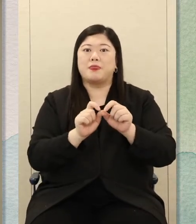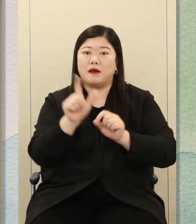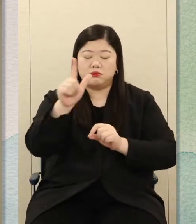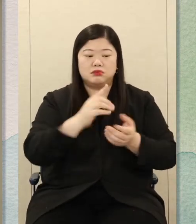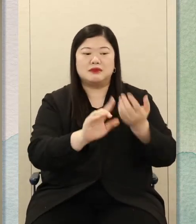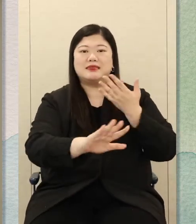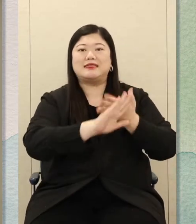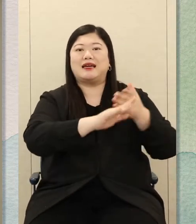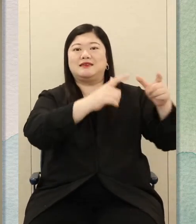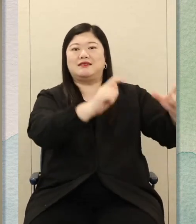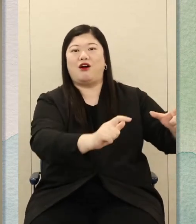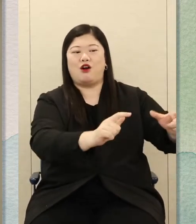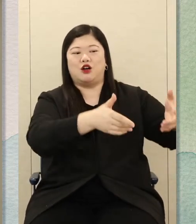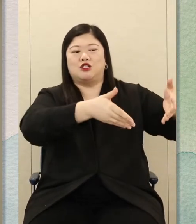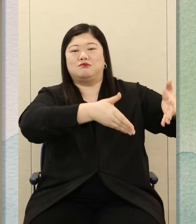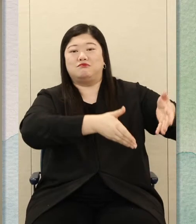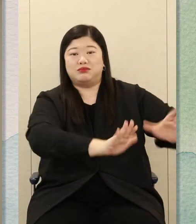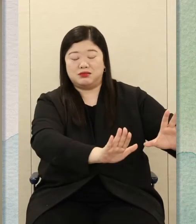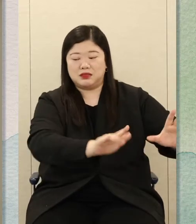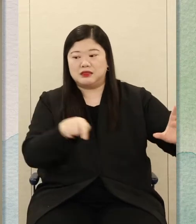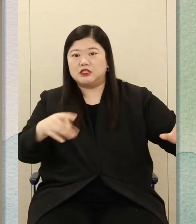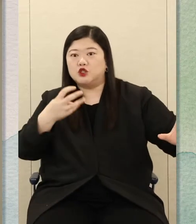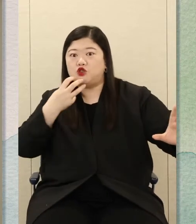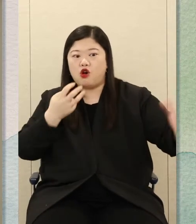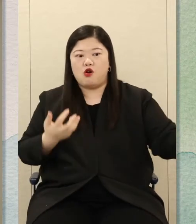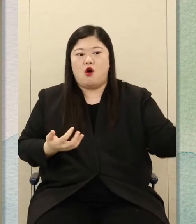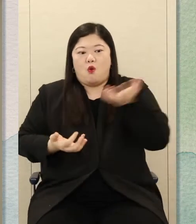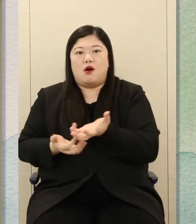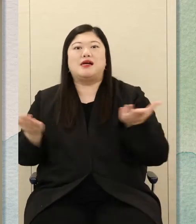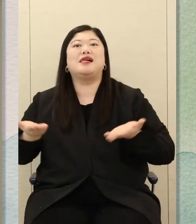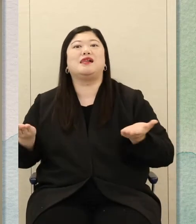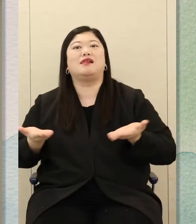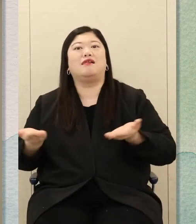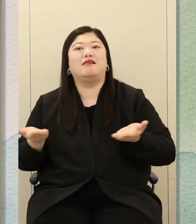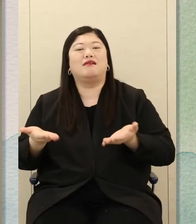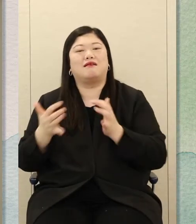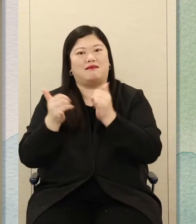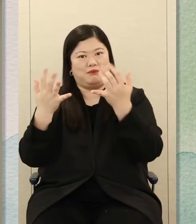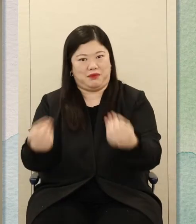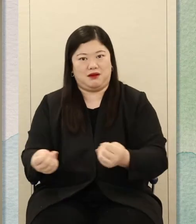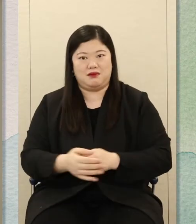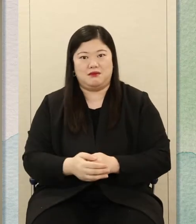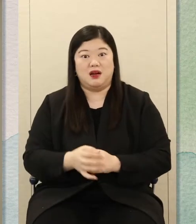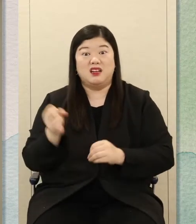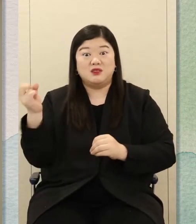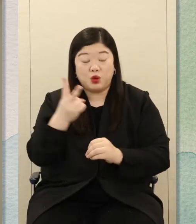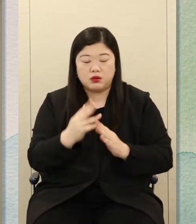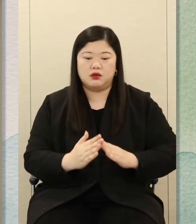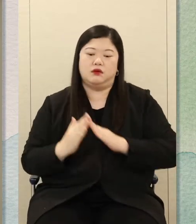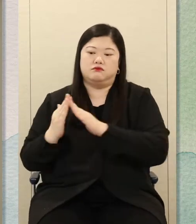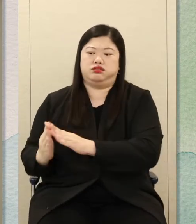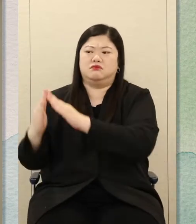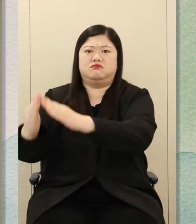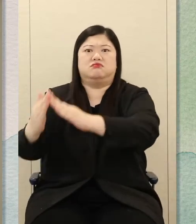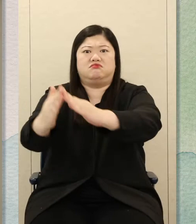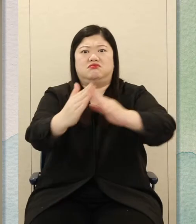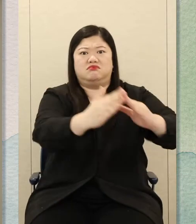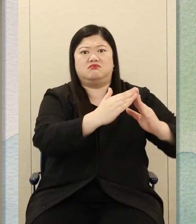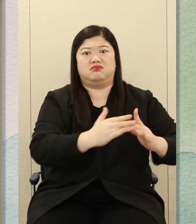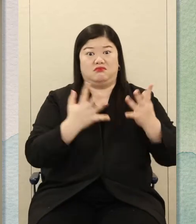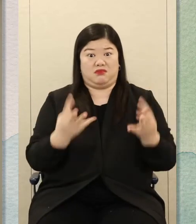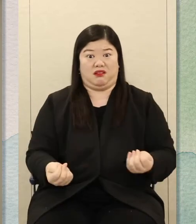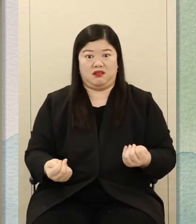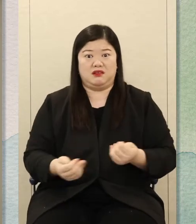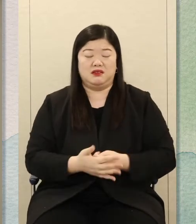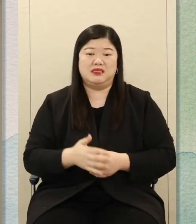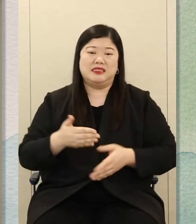사는 사람들이에요. 그리고 그 사람들이 굉장히 일시적으로 살아갑니다. 이사도 너무너무 자주 가잖아요.